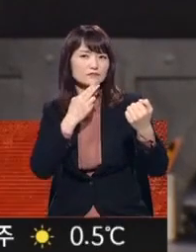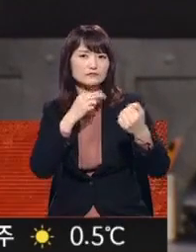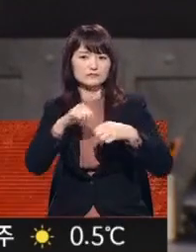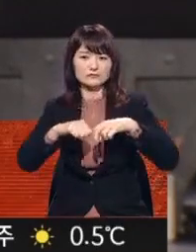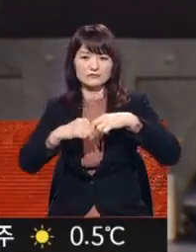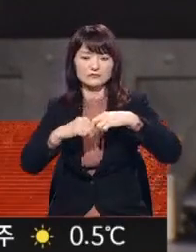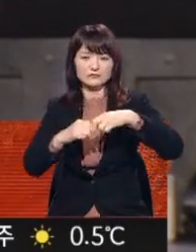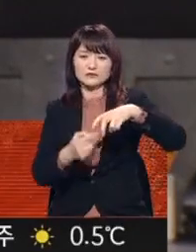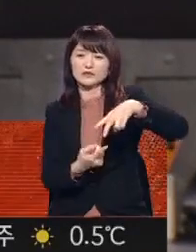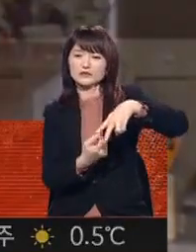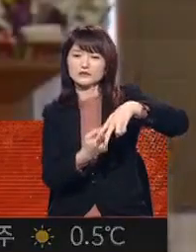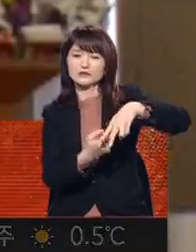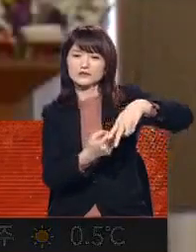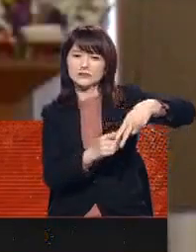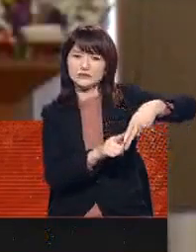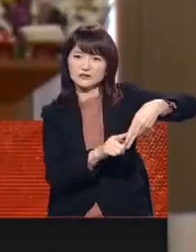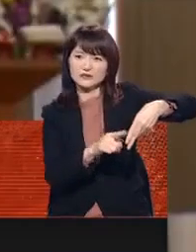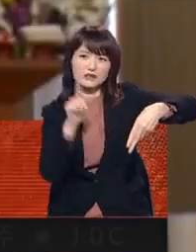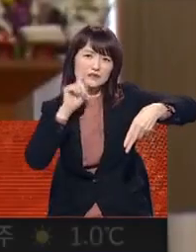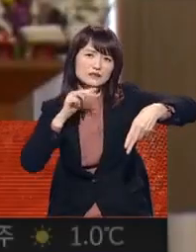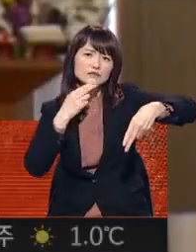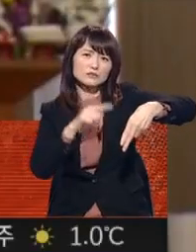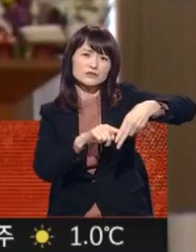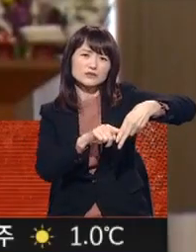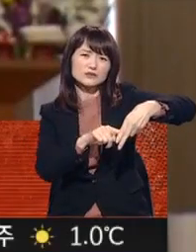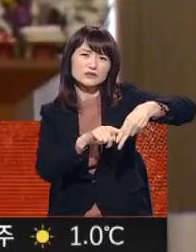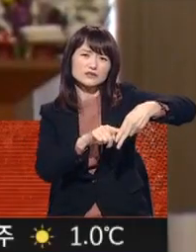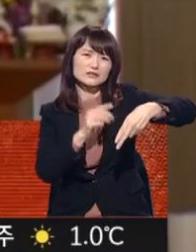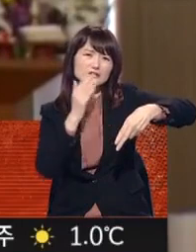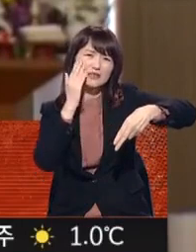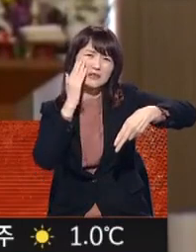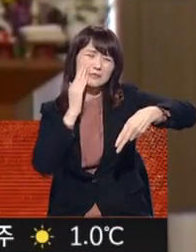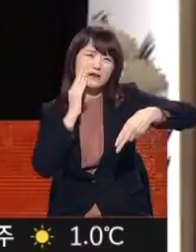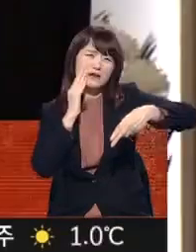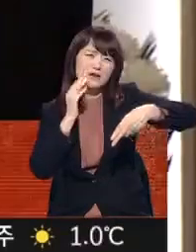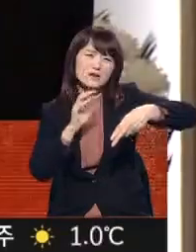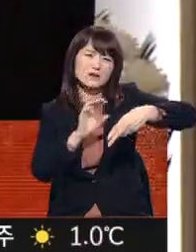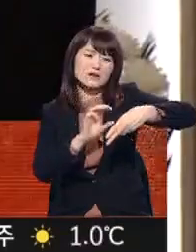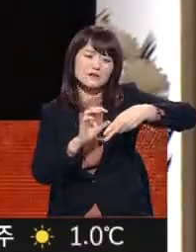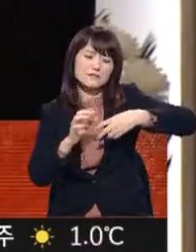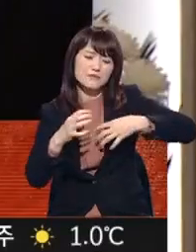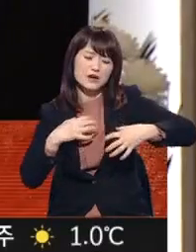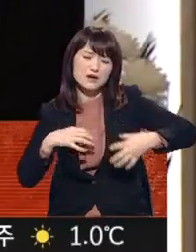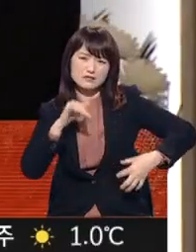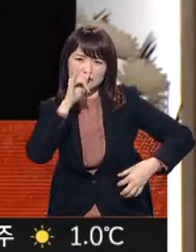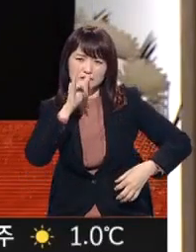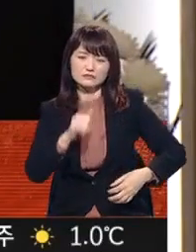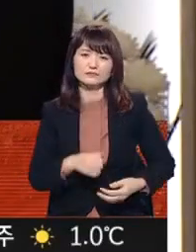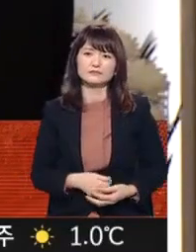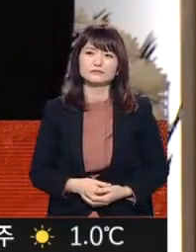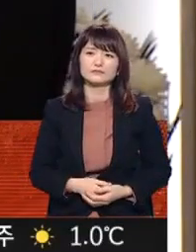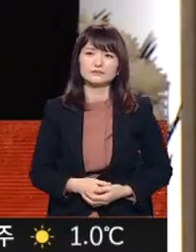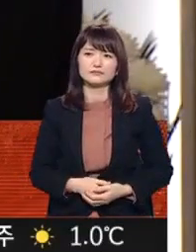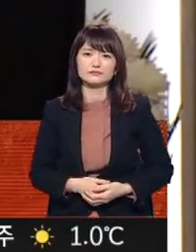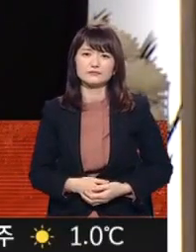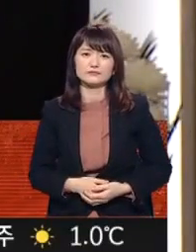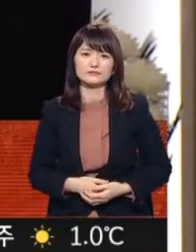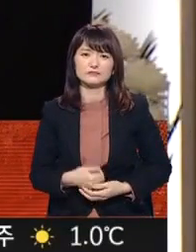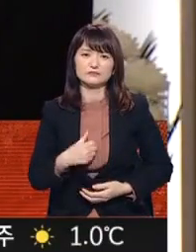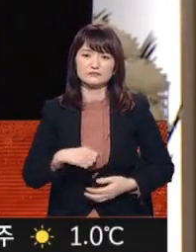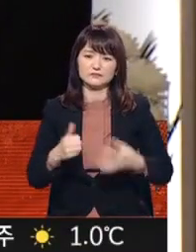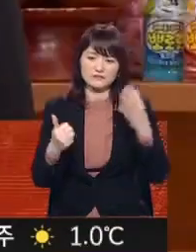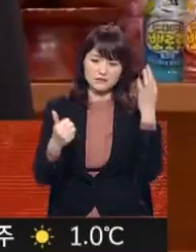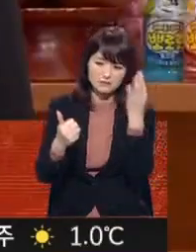상처가 없어야 되는데 그런 곳까지 피멍이 들어 있었다 이런 이야기를 하고 있기 때문에 만약에 그런 모습을 정말로